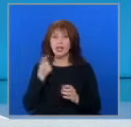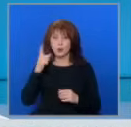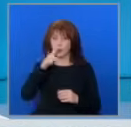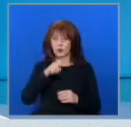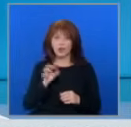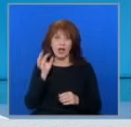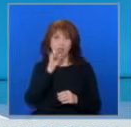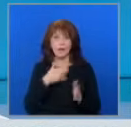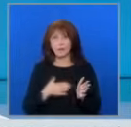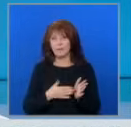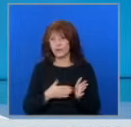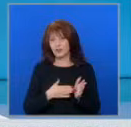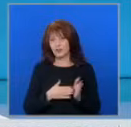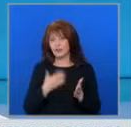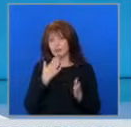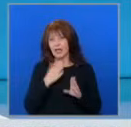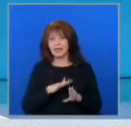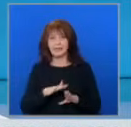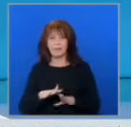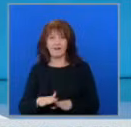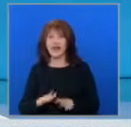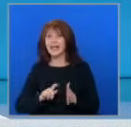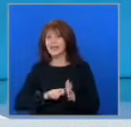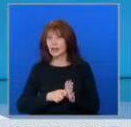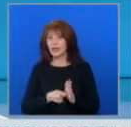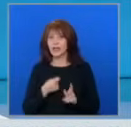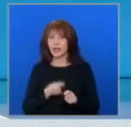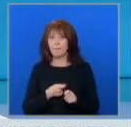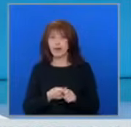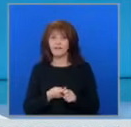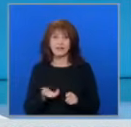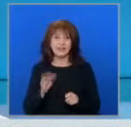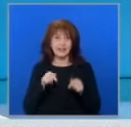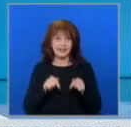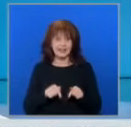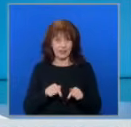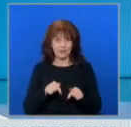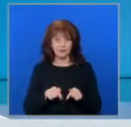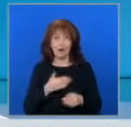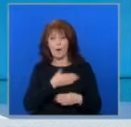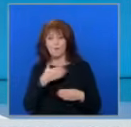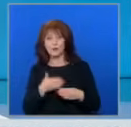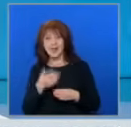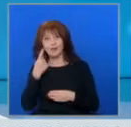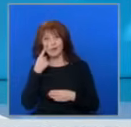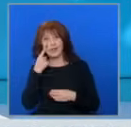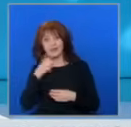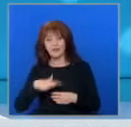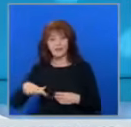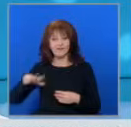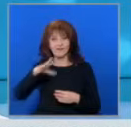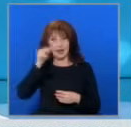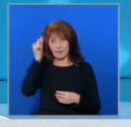няма причини за забавяне на процеса. Заключението беше направено след днешното и последно тестване в цялата страна.